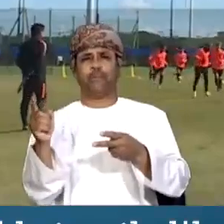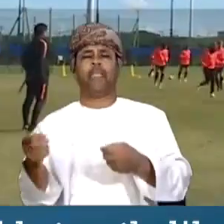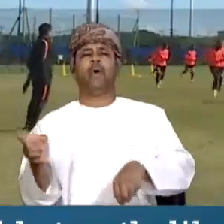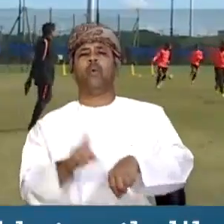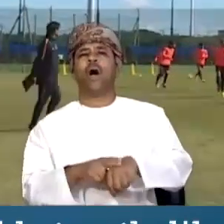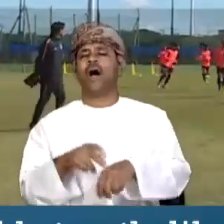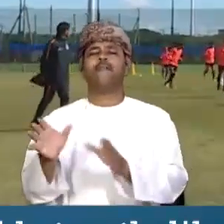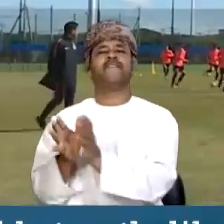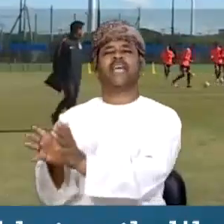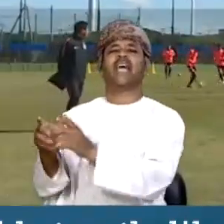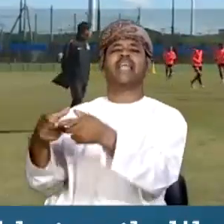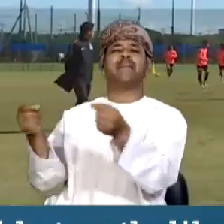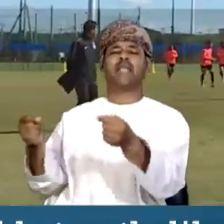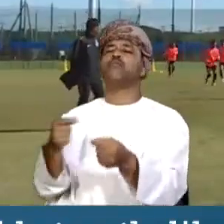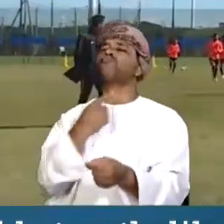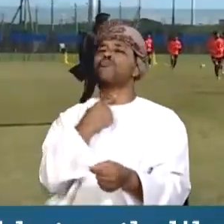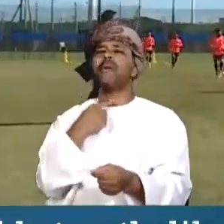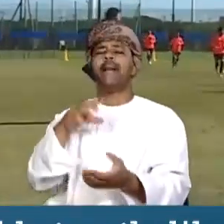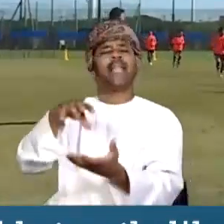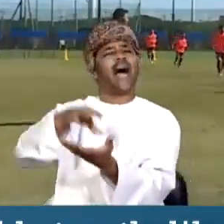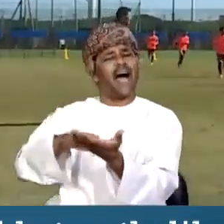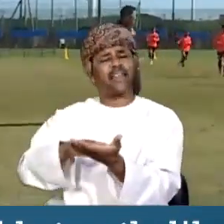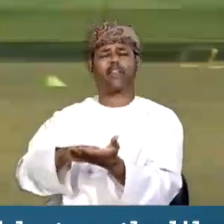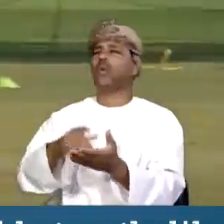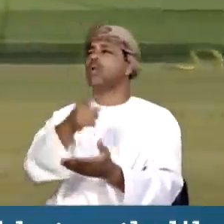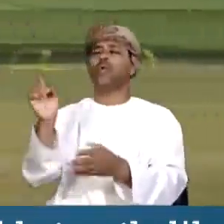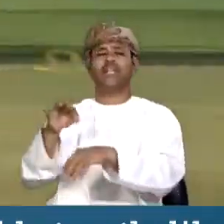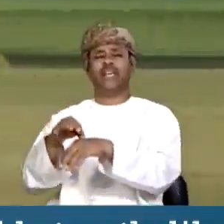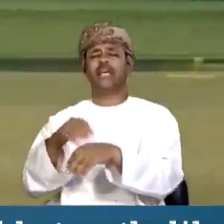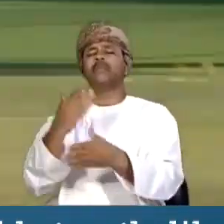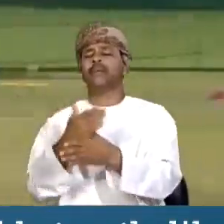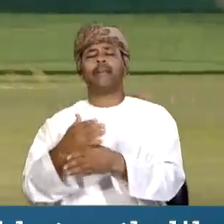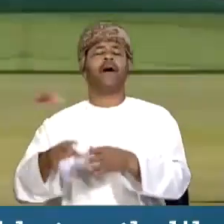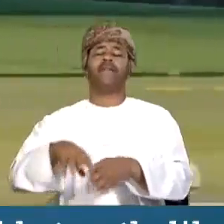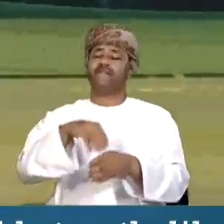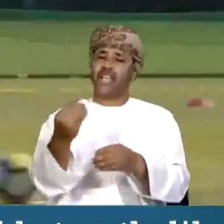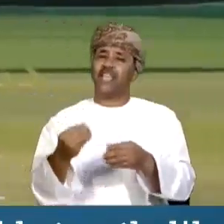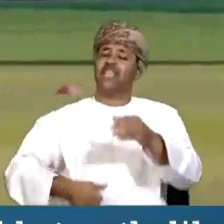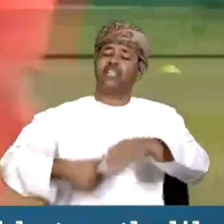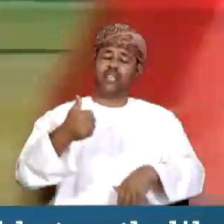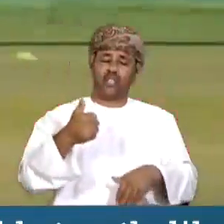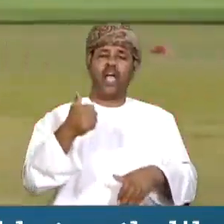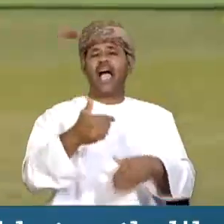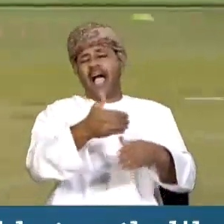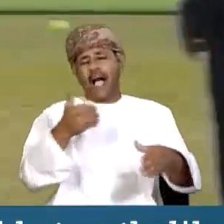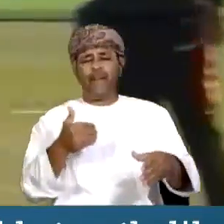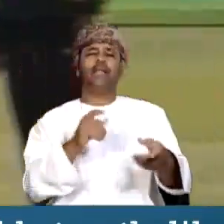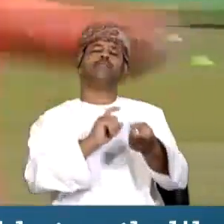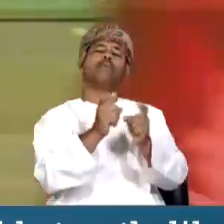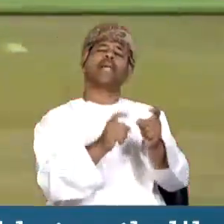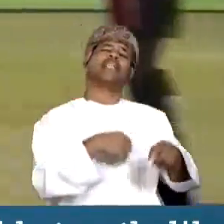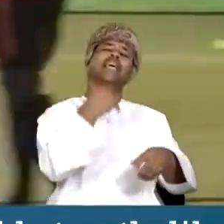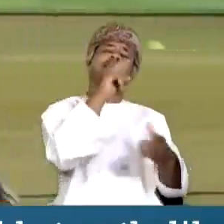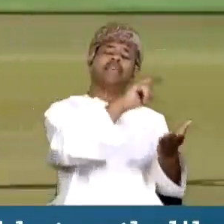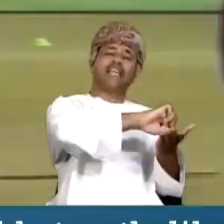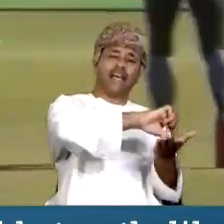ويسعى الفريق الياباني إلى الاستفادة من عاملي الأرض والجمهور للخروج بنتيجة إيجابية قبل لقاء الإياب.